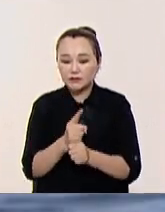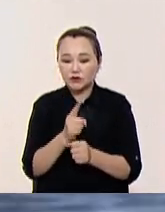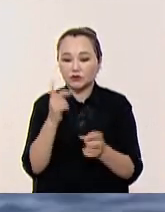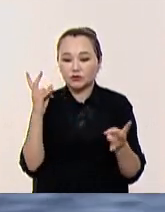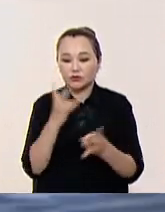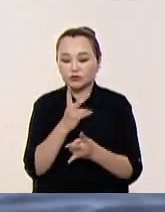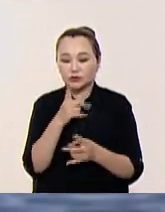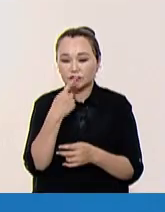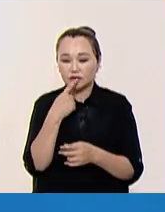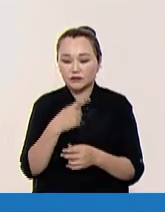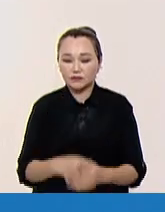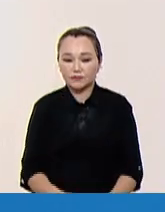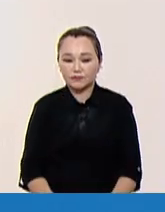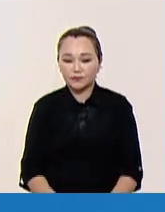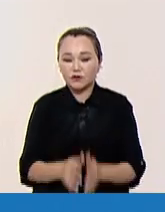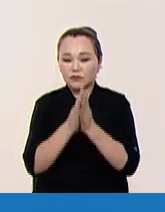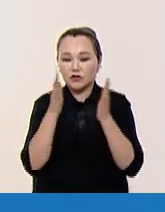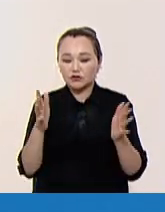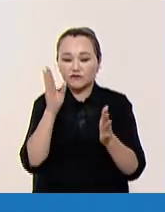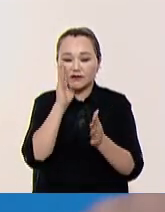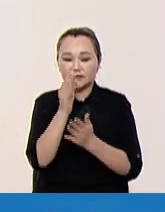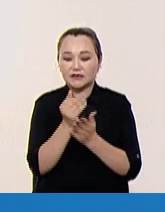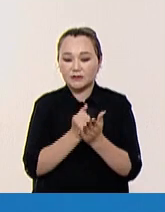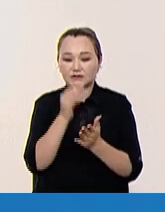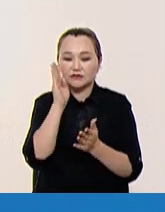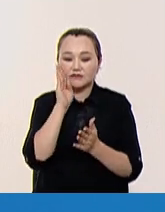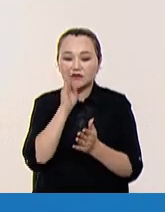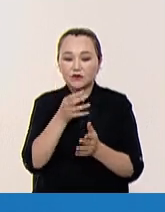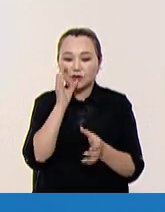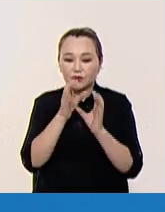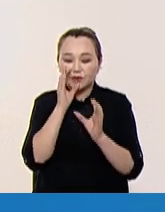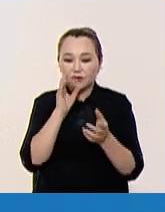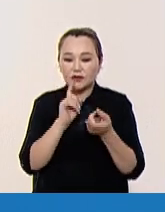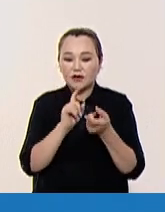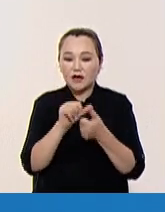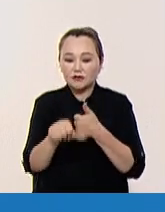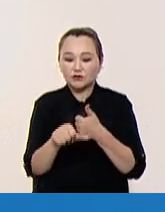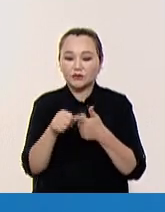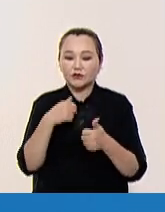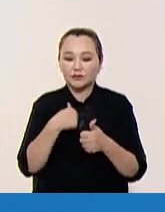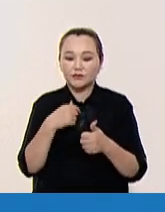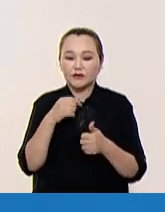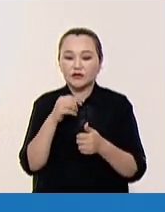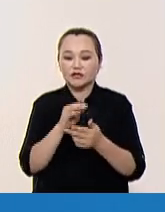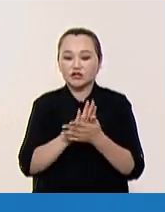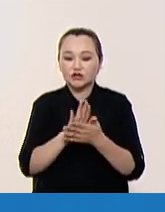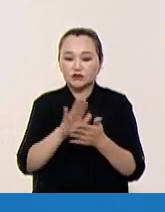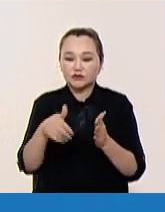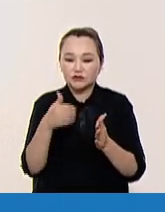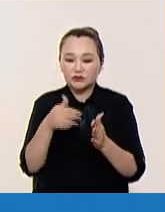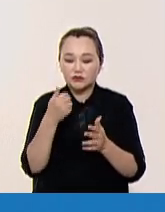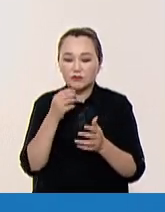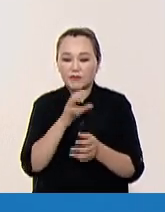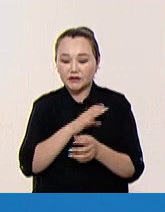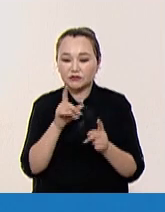салу керек деп отыр. Үлкен су қоры бар, ауыз су әсіресе су қоры бар жерлерде біз қазба байлықтарды игеруді тоқтатуымыз